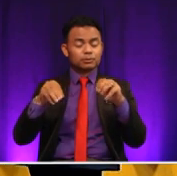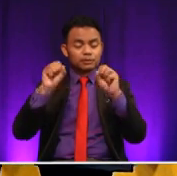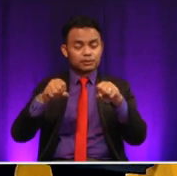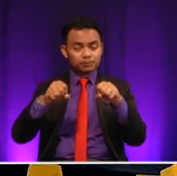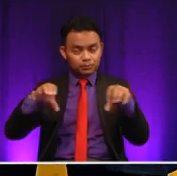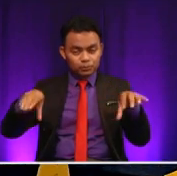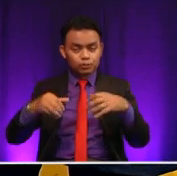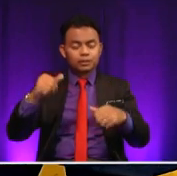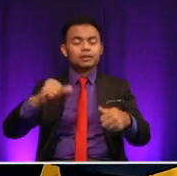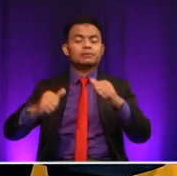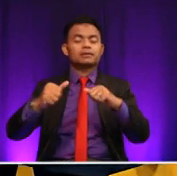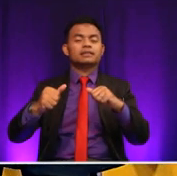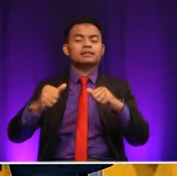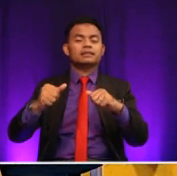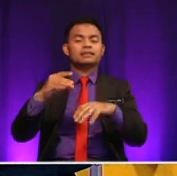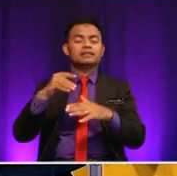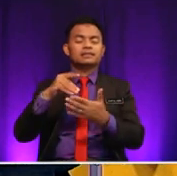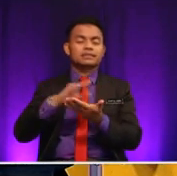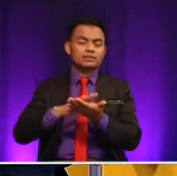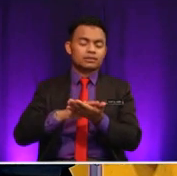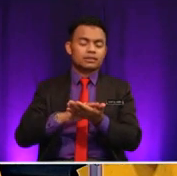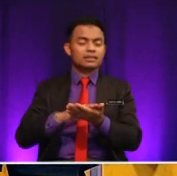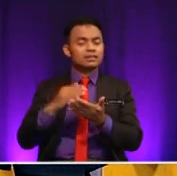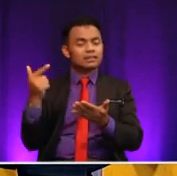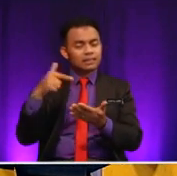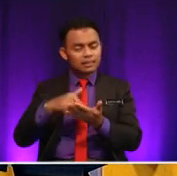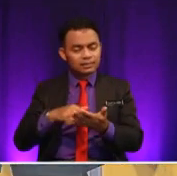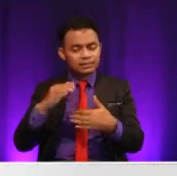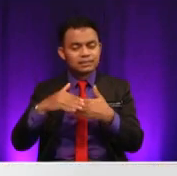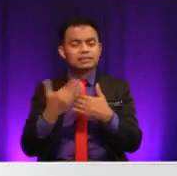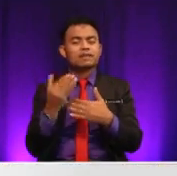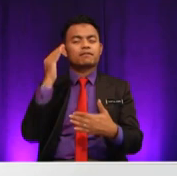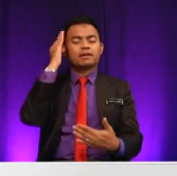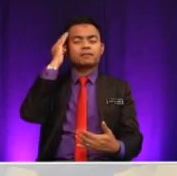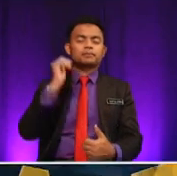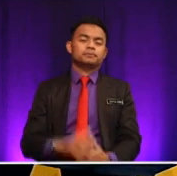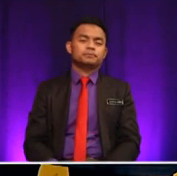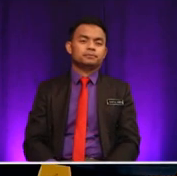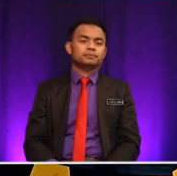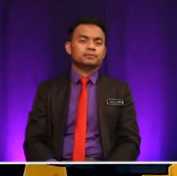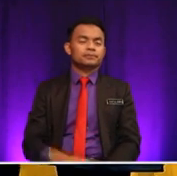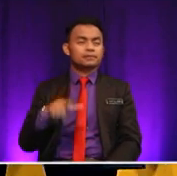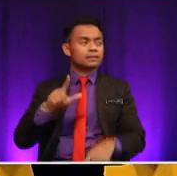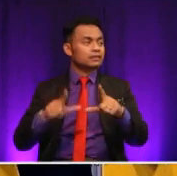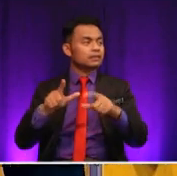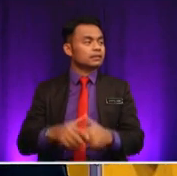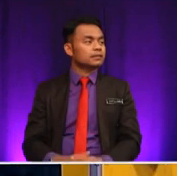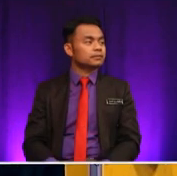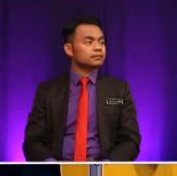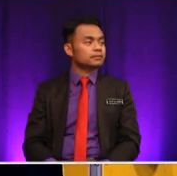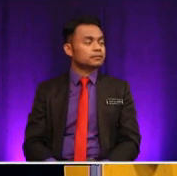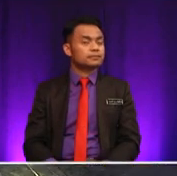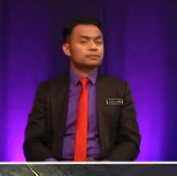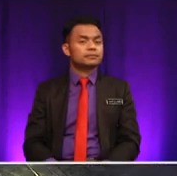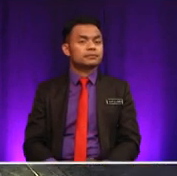Lagi senang paham Oke dan ini adalah oke bye telah